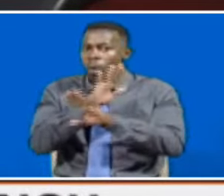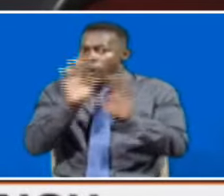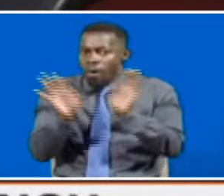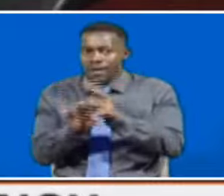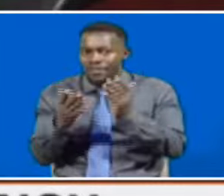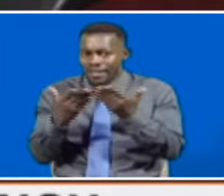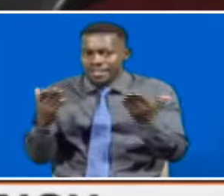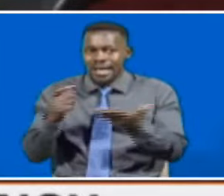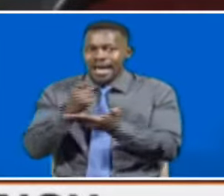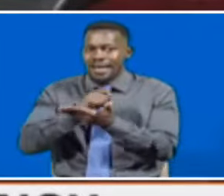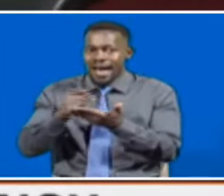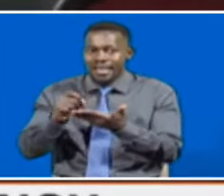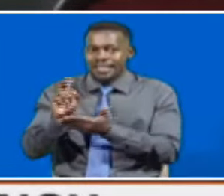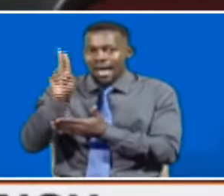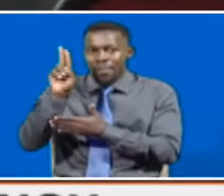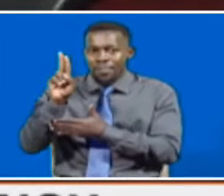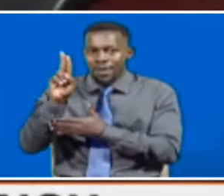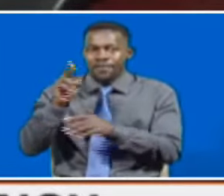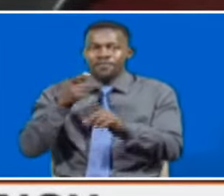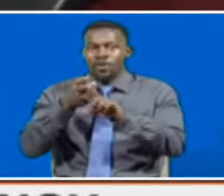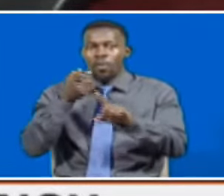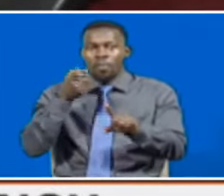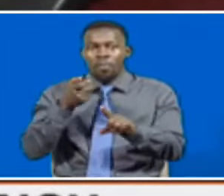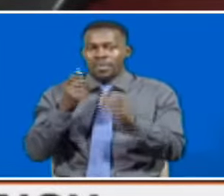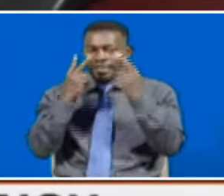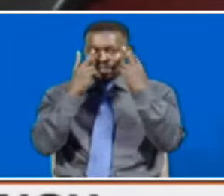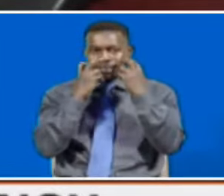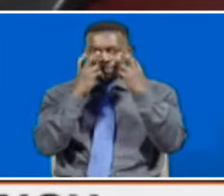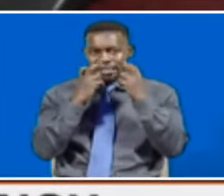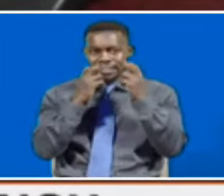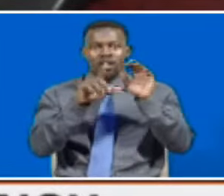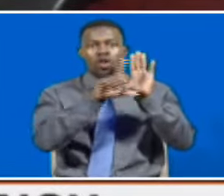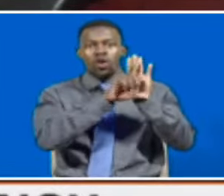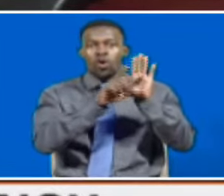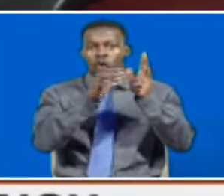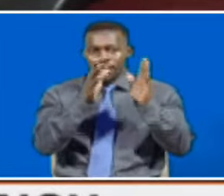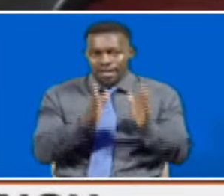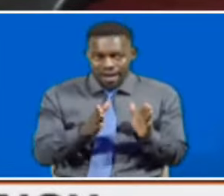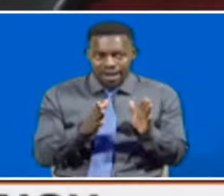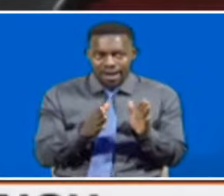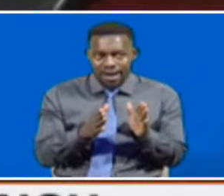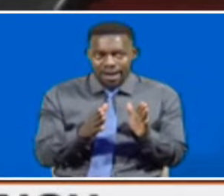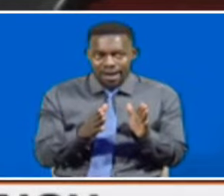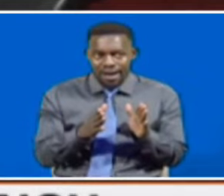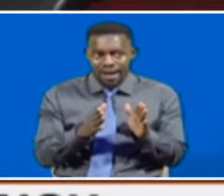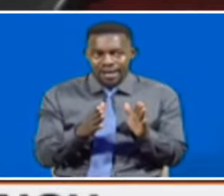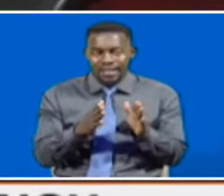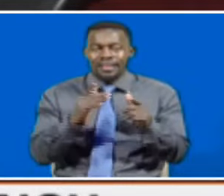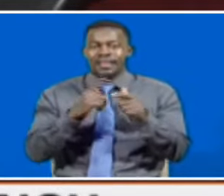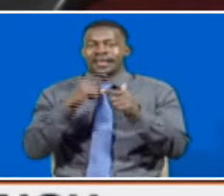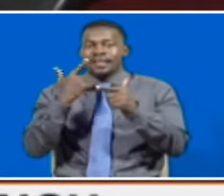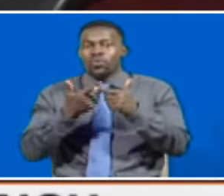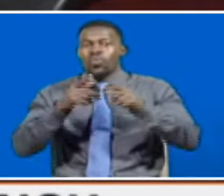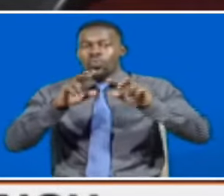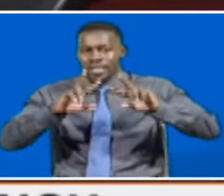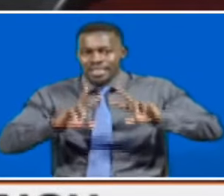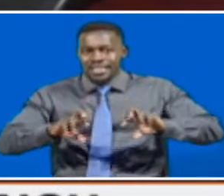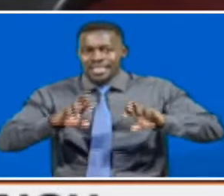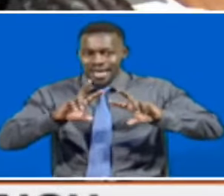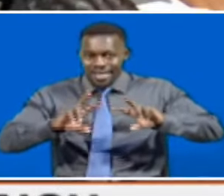from the accused person's lawyer in no other form than mitigating or